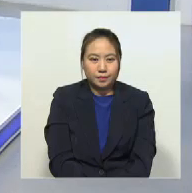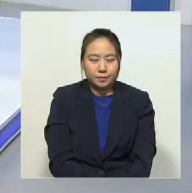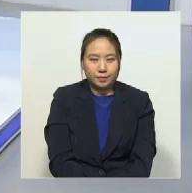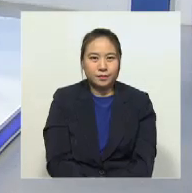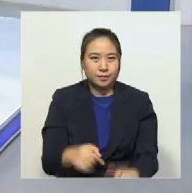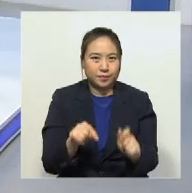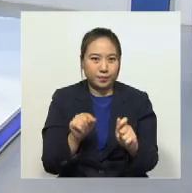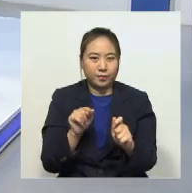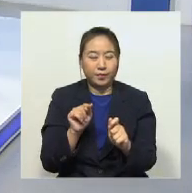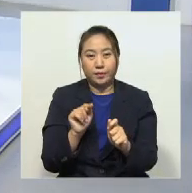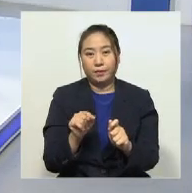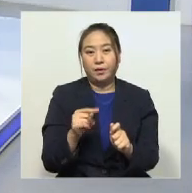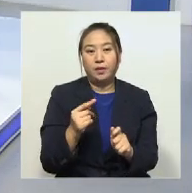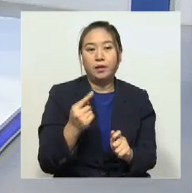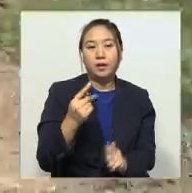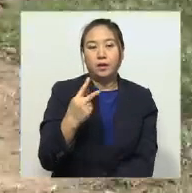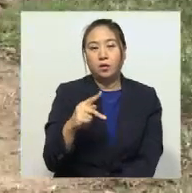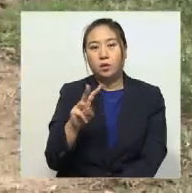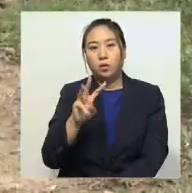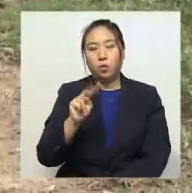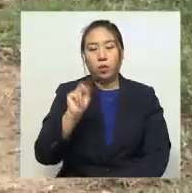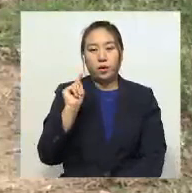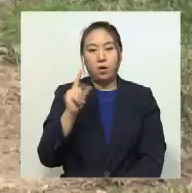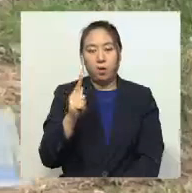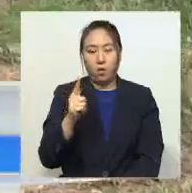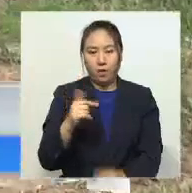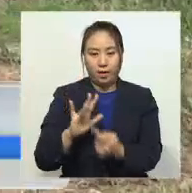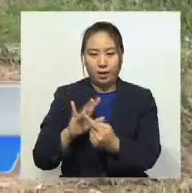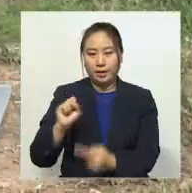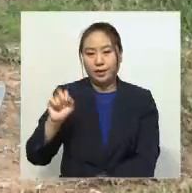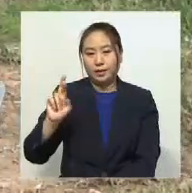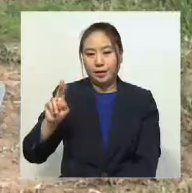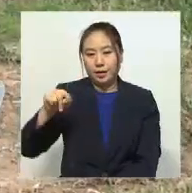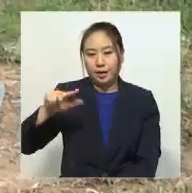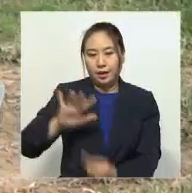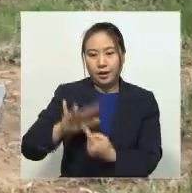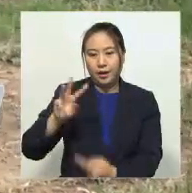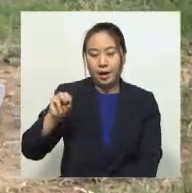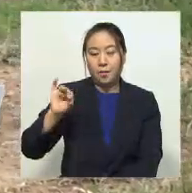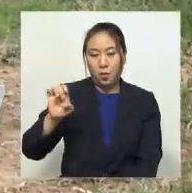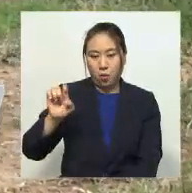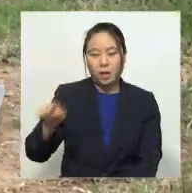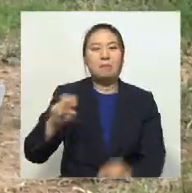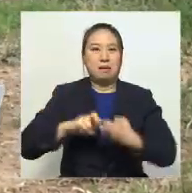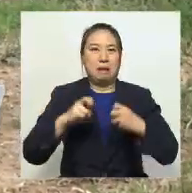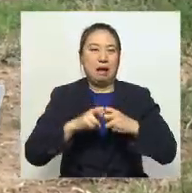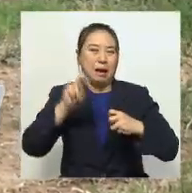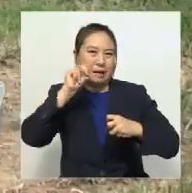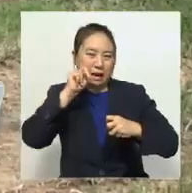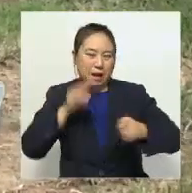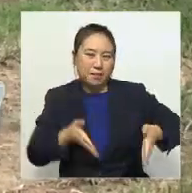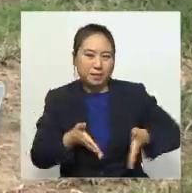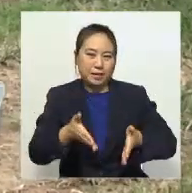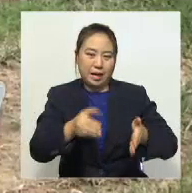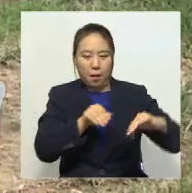พื้นที่อำเภอโพนทองและเสรภูมิจังหวัดร้อยเอ็ดนะครับเป็นอีก2พื้นที่ที่มีปัญหาน้ำจากลำน้ำยังนั้นหลากเข้าท่วมแต่ว่าต